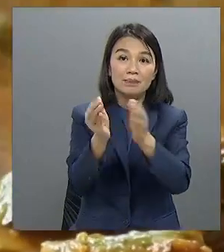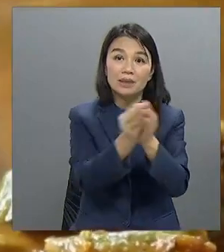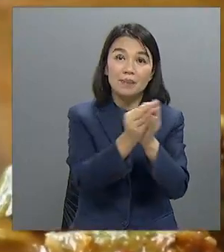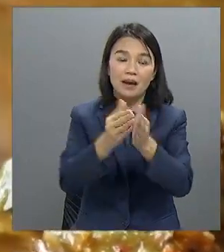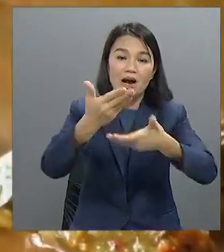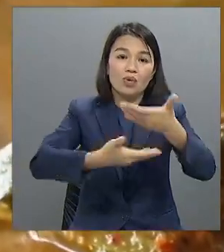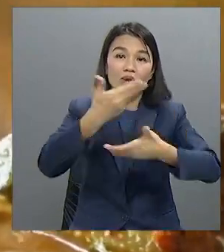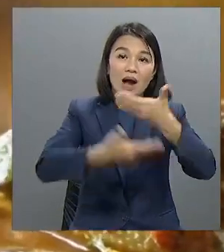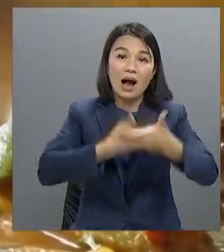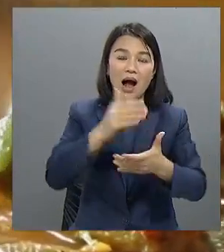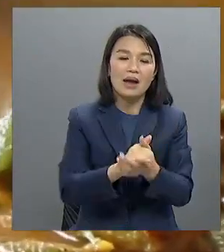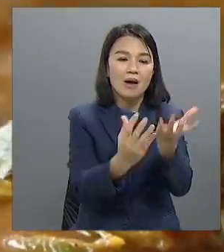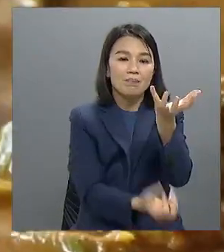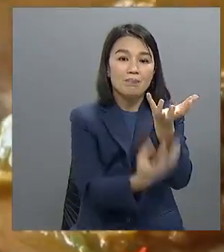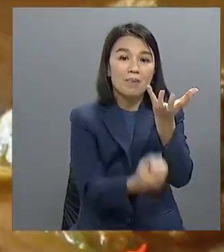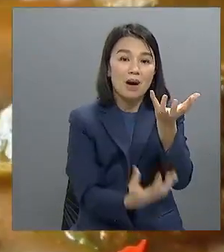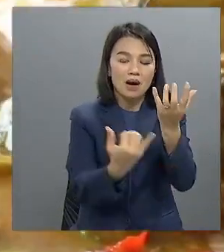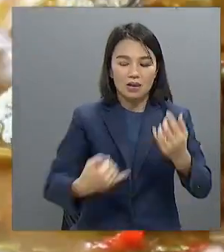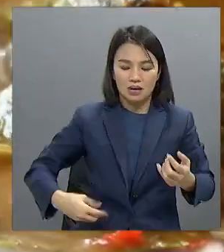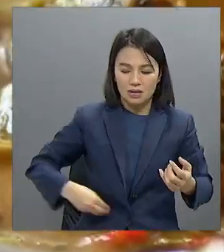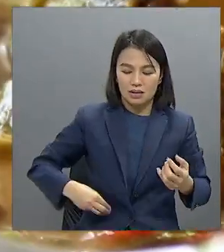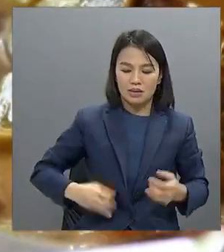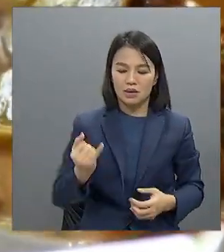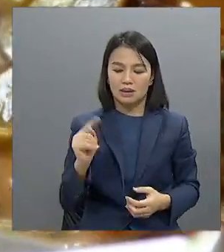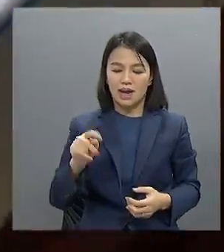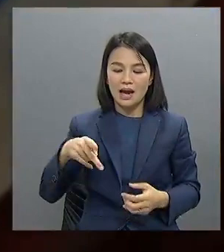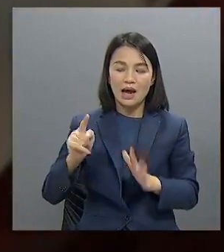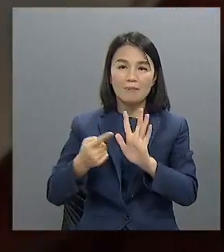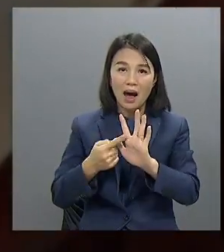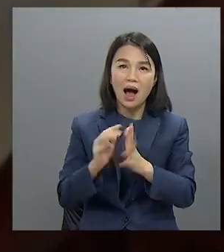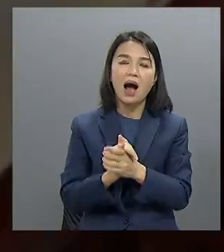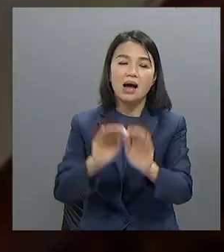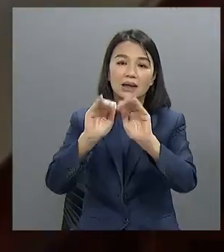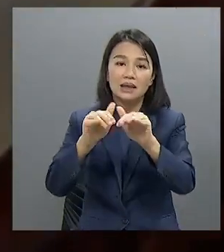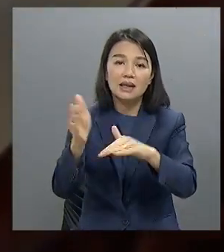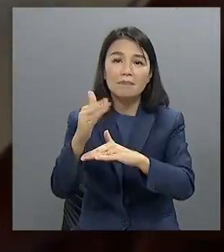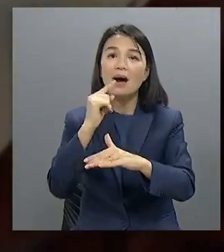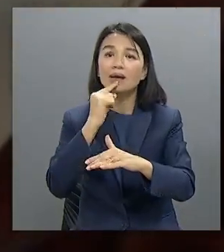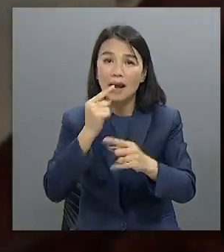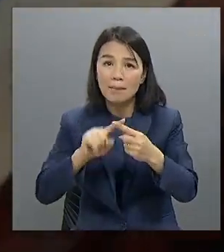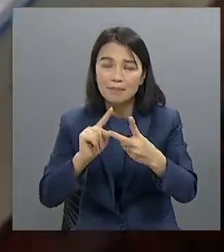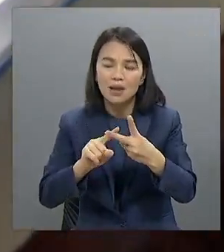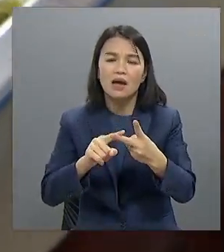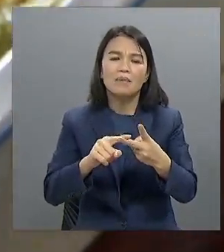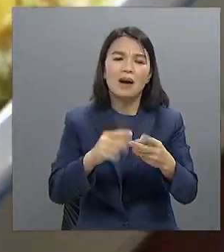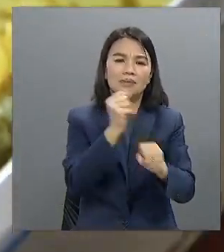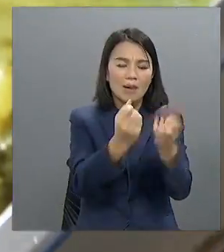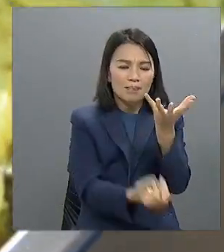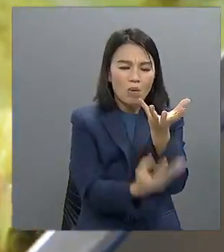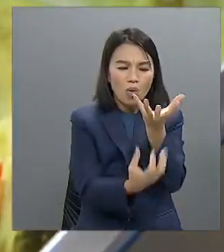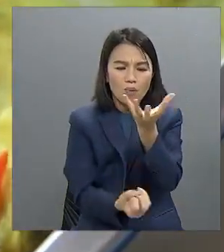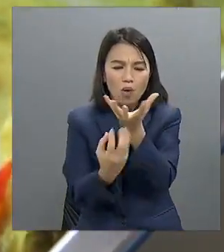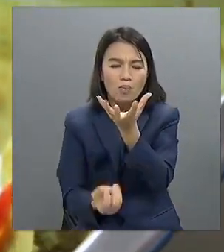นแกงไตปลาต้มกะทิปลาเค็มยอดส้มปล่อยหรือว่าแกงส้มปลานะคะปลาทูต้ม